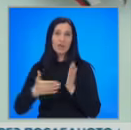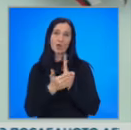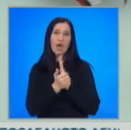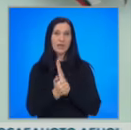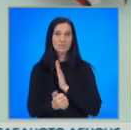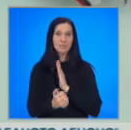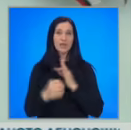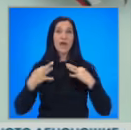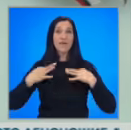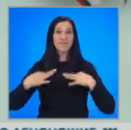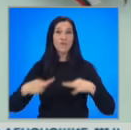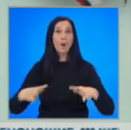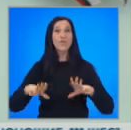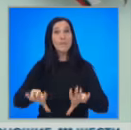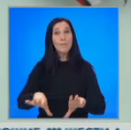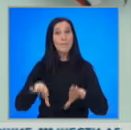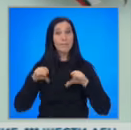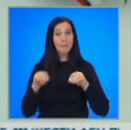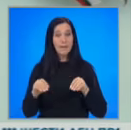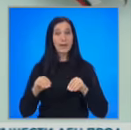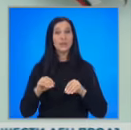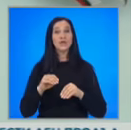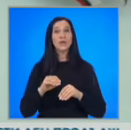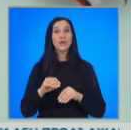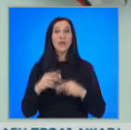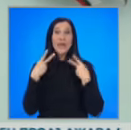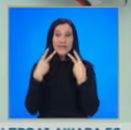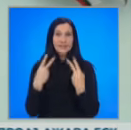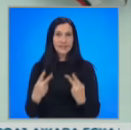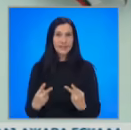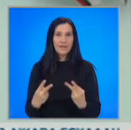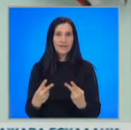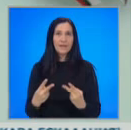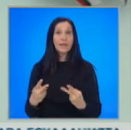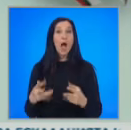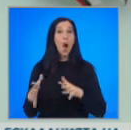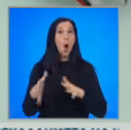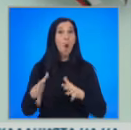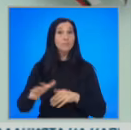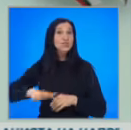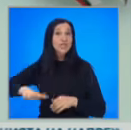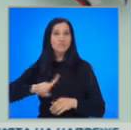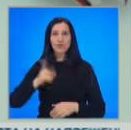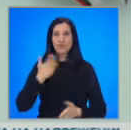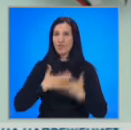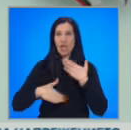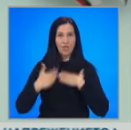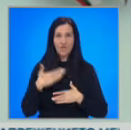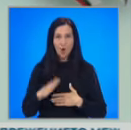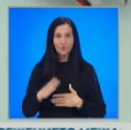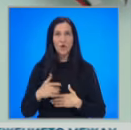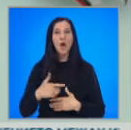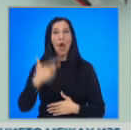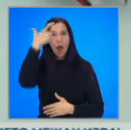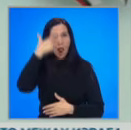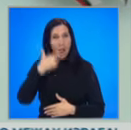експерти, свободни предприемачи и изразители на общественото недоволство.